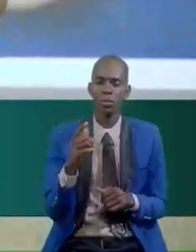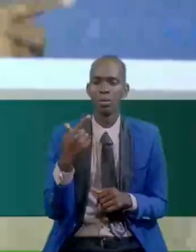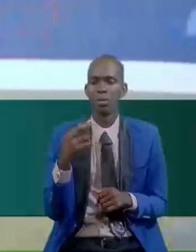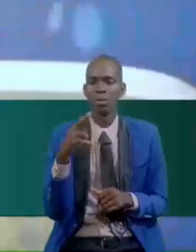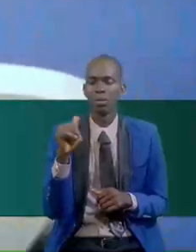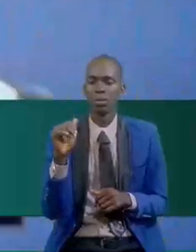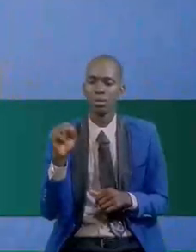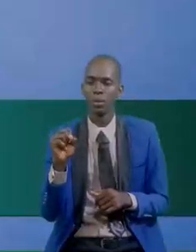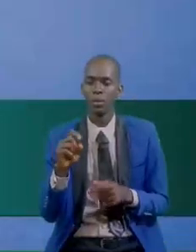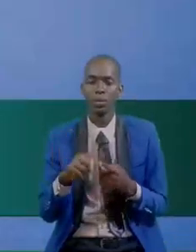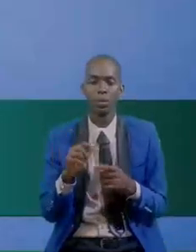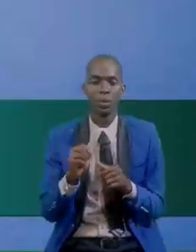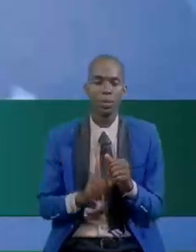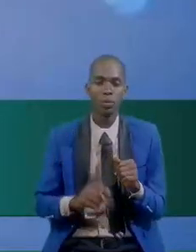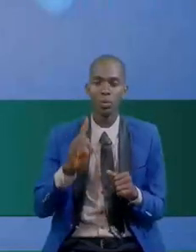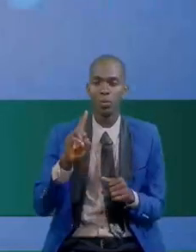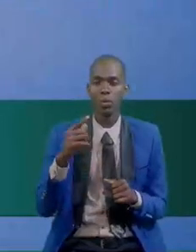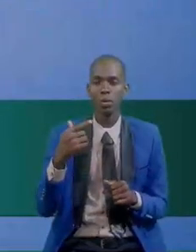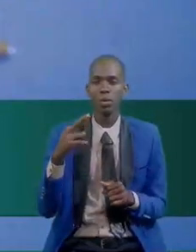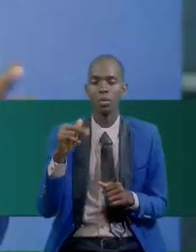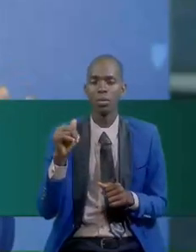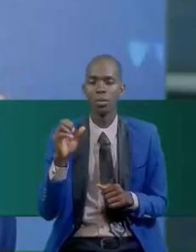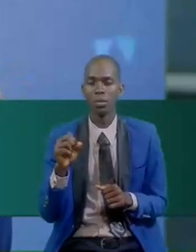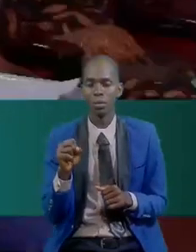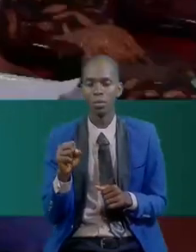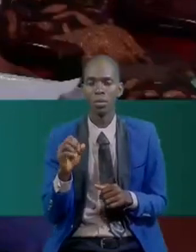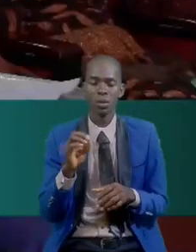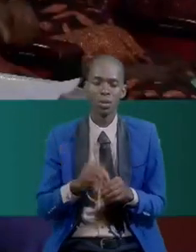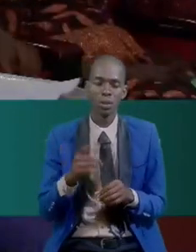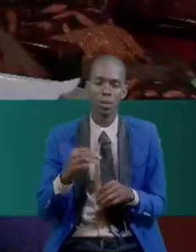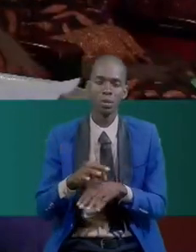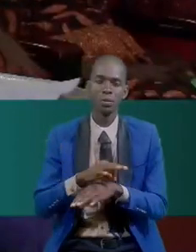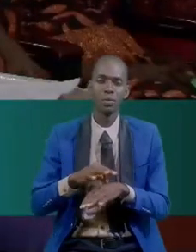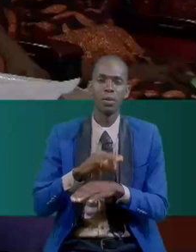Il donnera à chacun de l'herbe pour son champ.